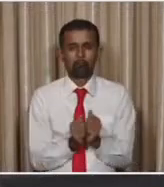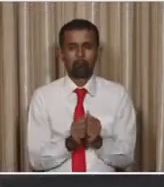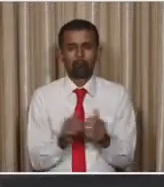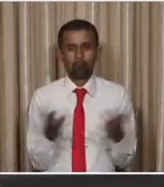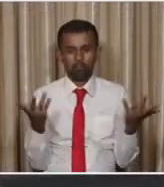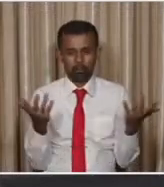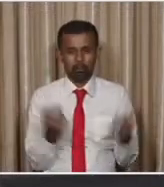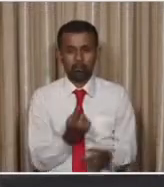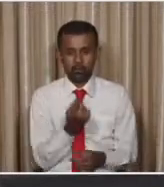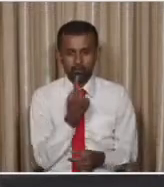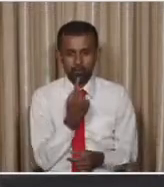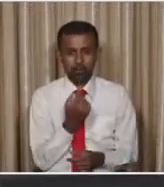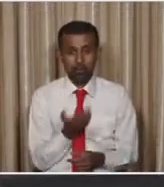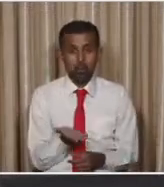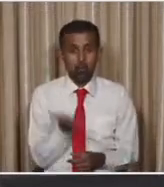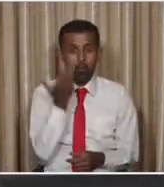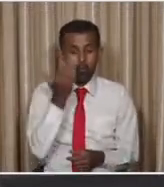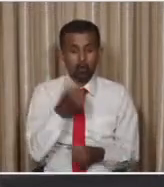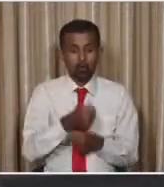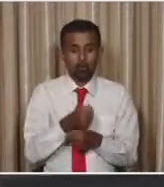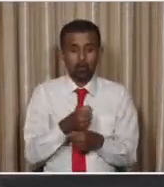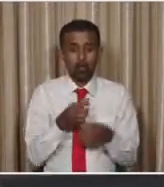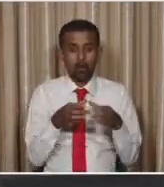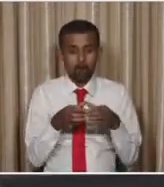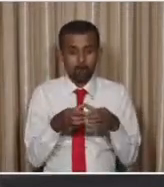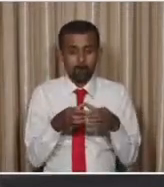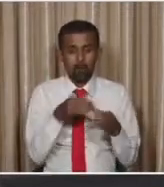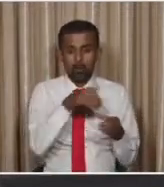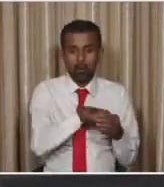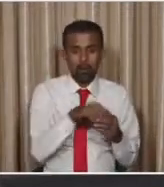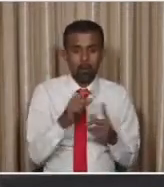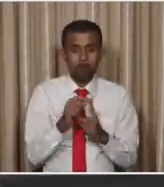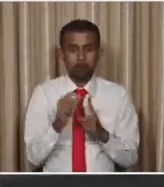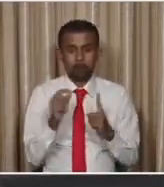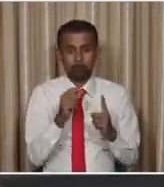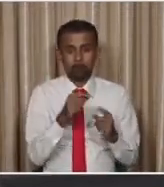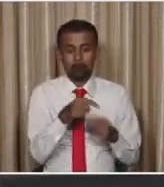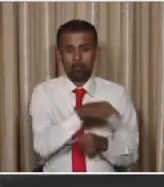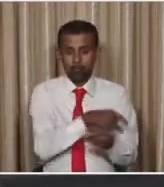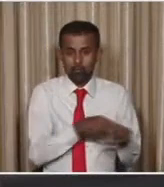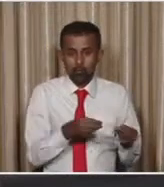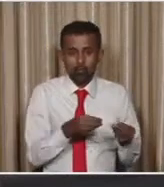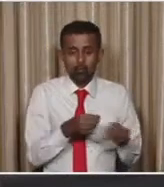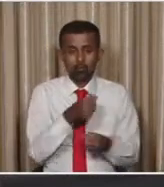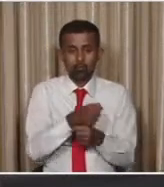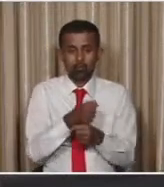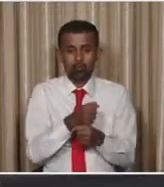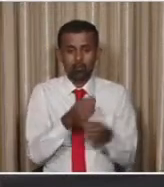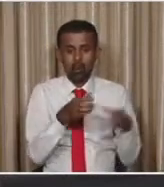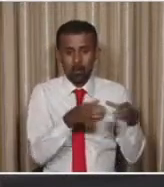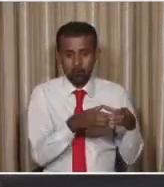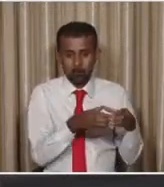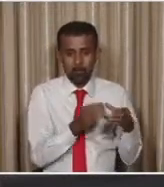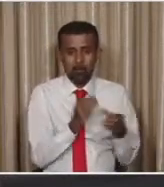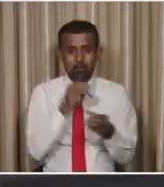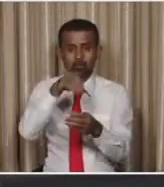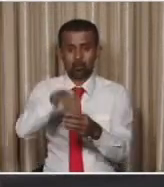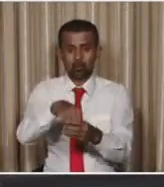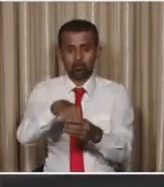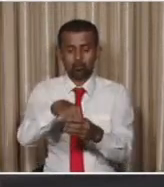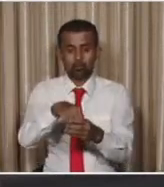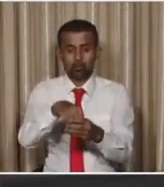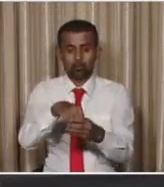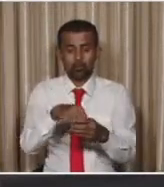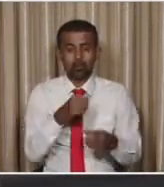බහුතරයක් ආණ්ඩුපක්ෂයේ ඉන්න පාර්ලිමේන්තුවක ආණ්ඩු පක්ෂයේ විසින් පත් කරපු ආණ්ඩු